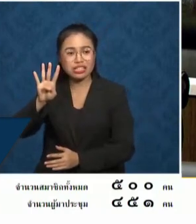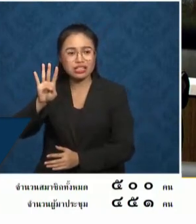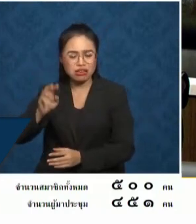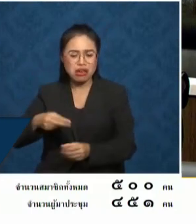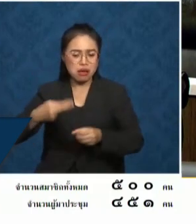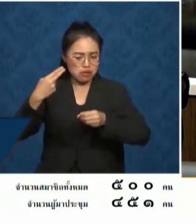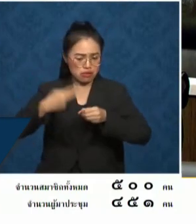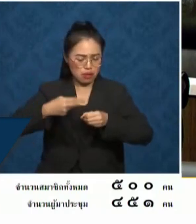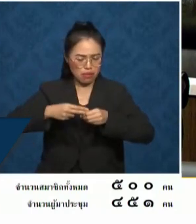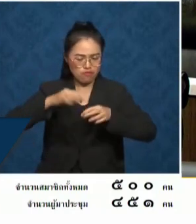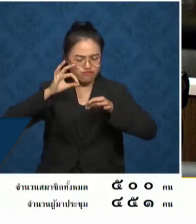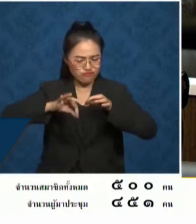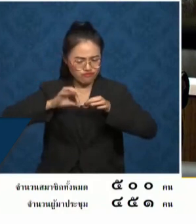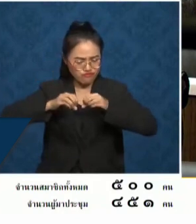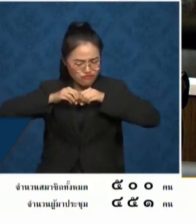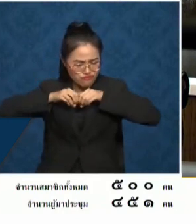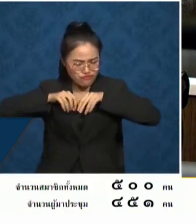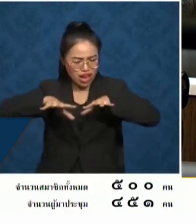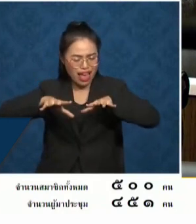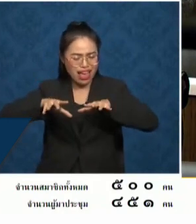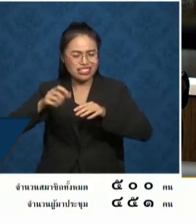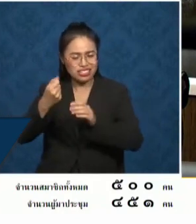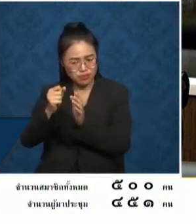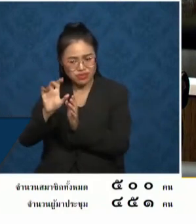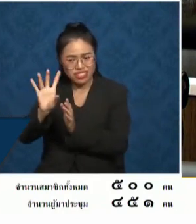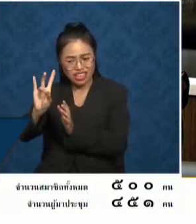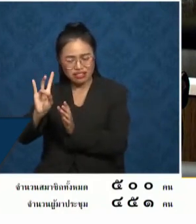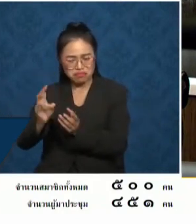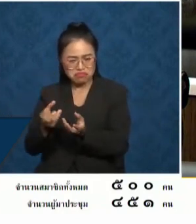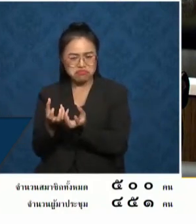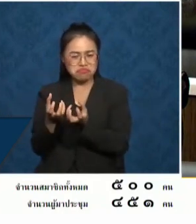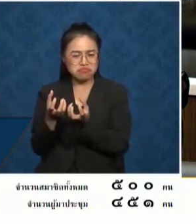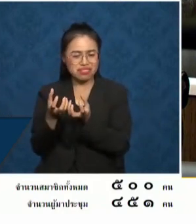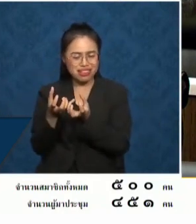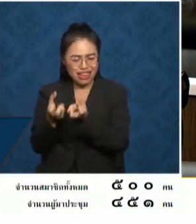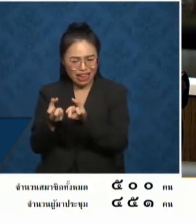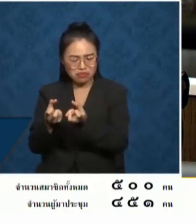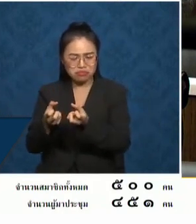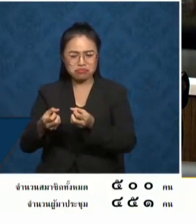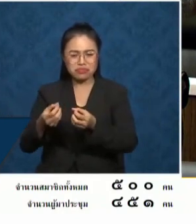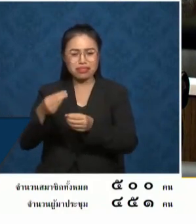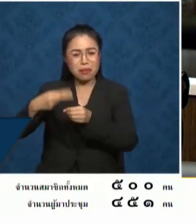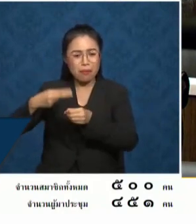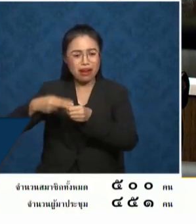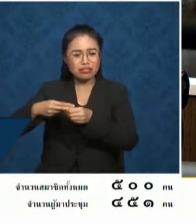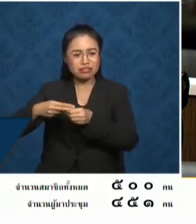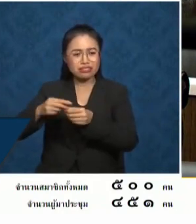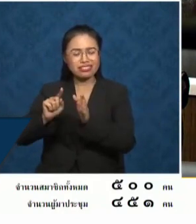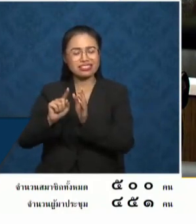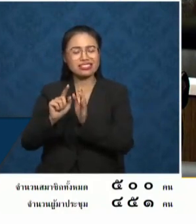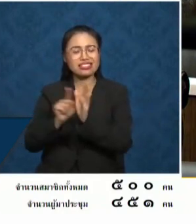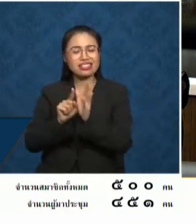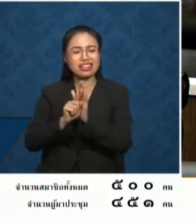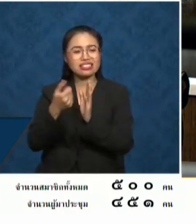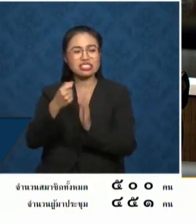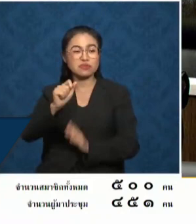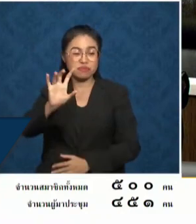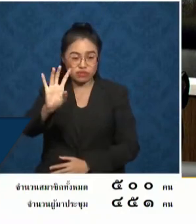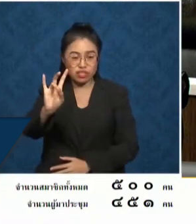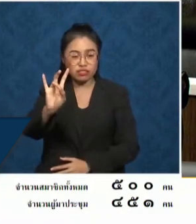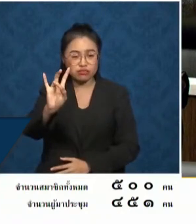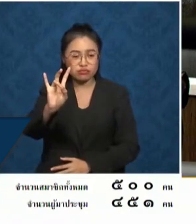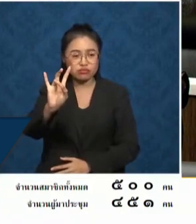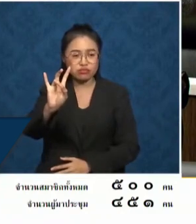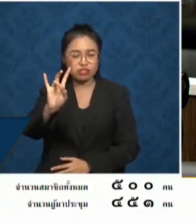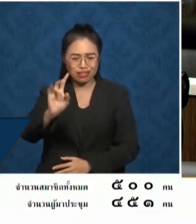น้ำมันรั่ว 17ครั้งก้อนน้ำมันดิน 27ครั้งและเป็นที่น่าสนใจครับมี 17ครั้ง